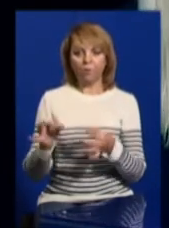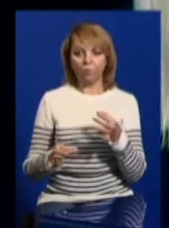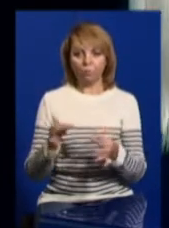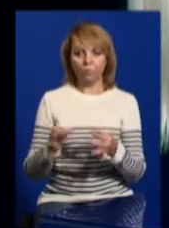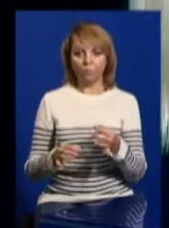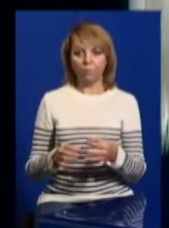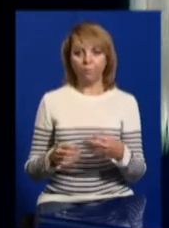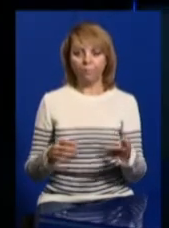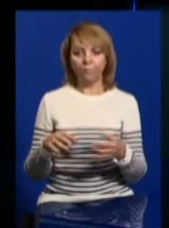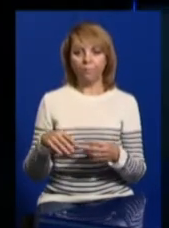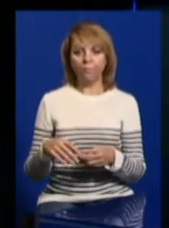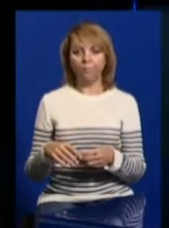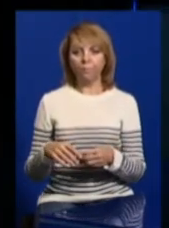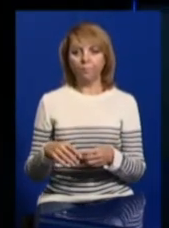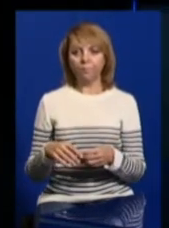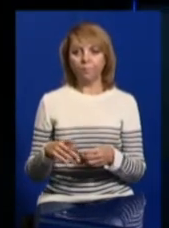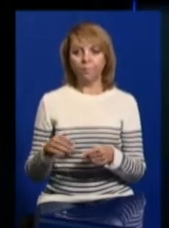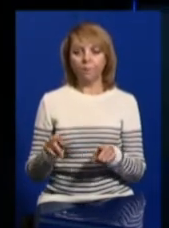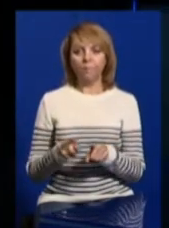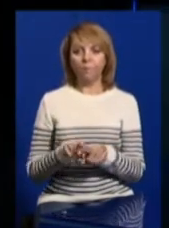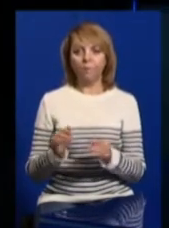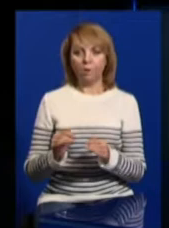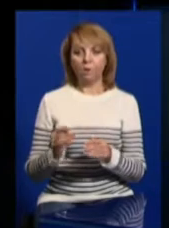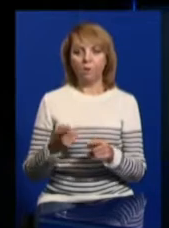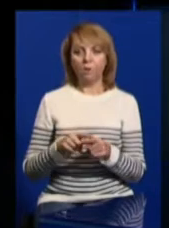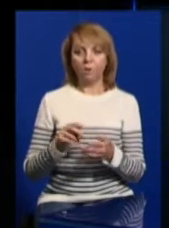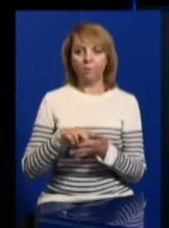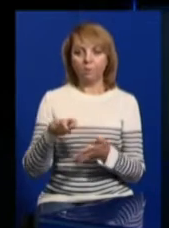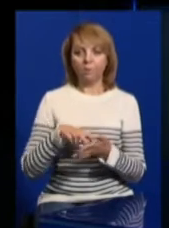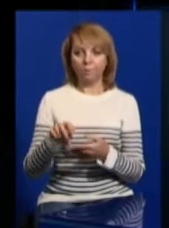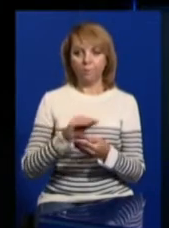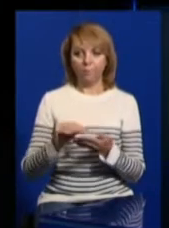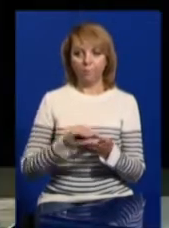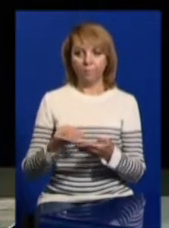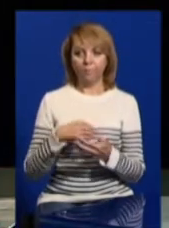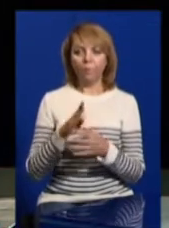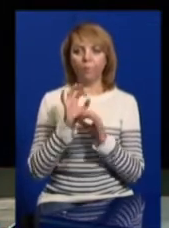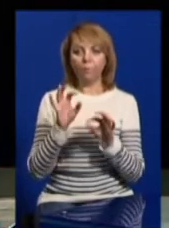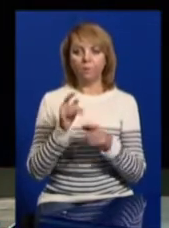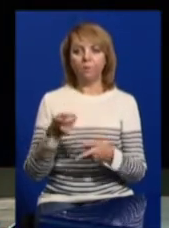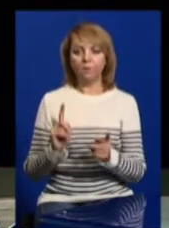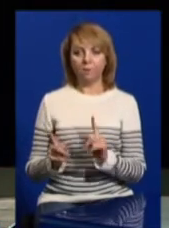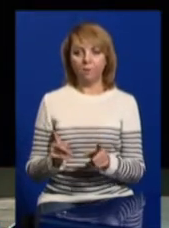гілку влади, тим не менше такі листи надходять. Я поясню. Дійсно,